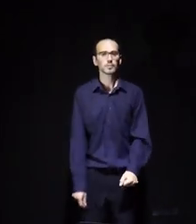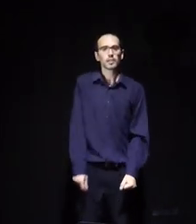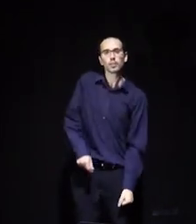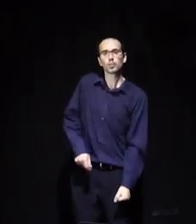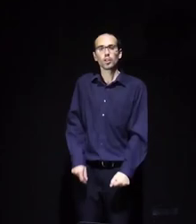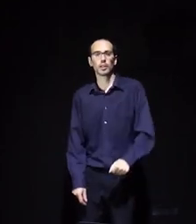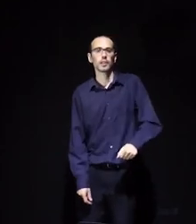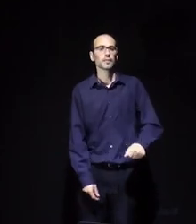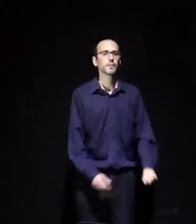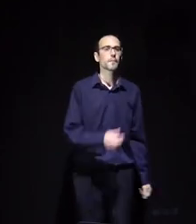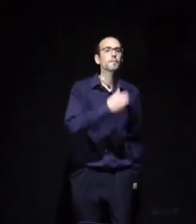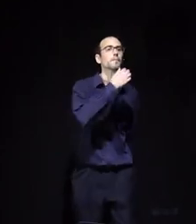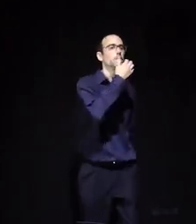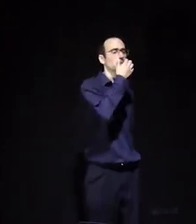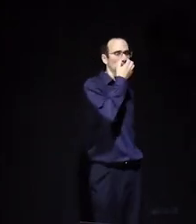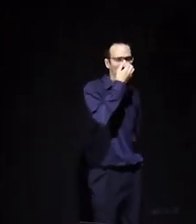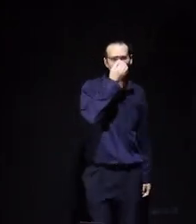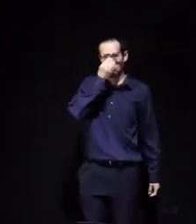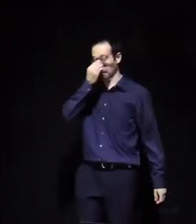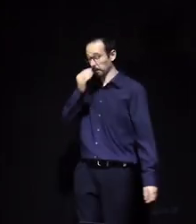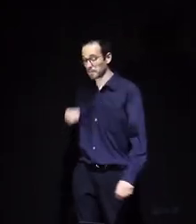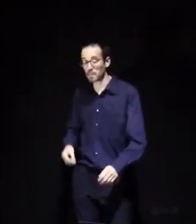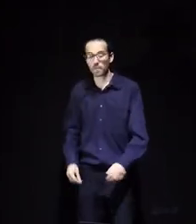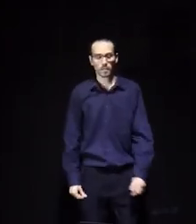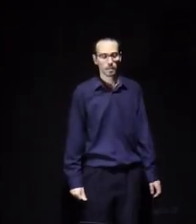ningú que tu no ets.